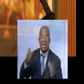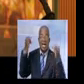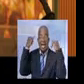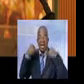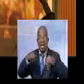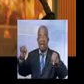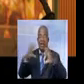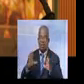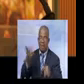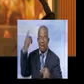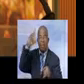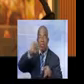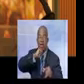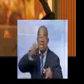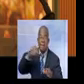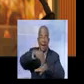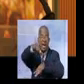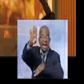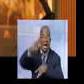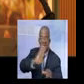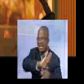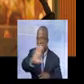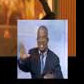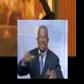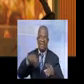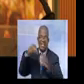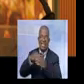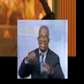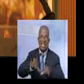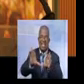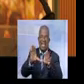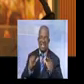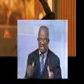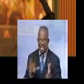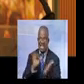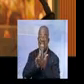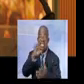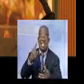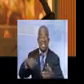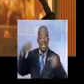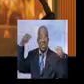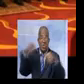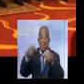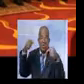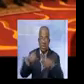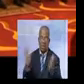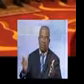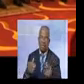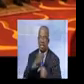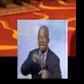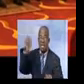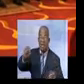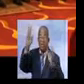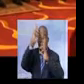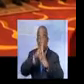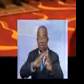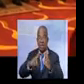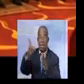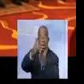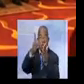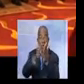son combat pour promouvoir un environnement protecteur et respectueux des droits des enfants. S'agissant du bilan du